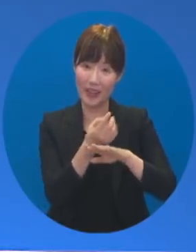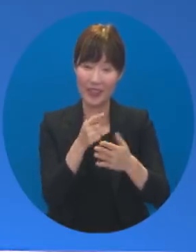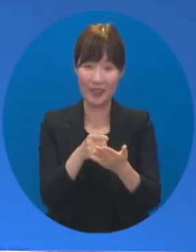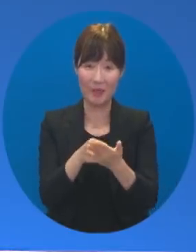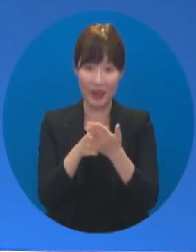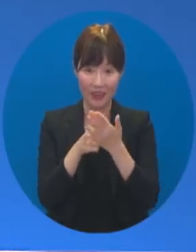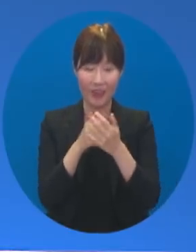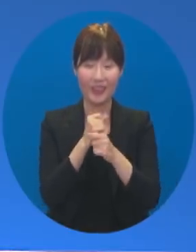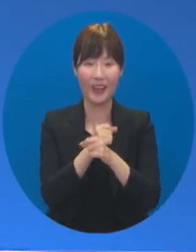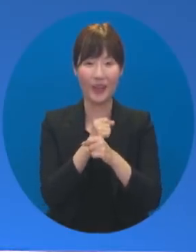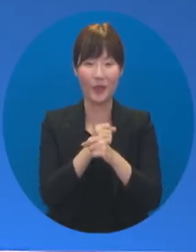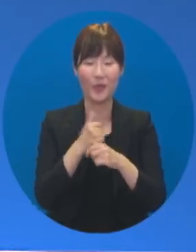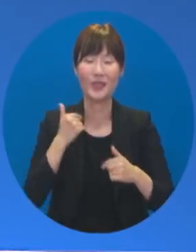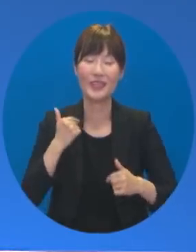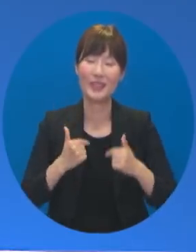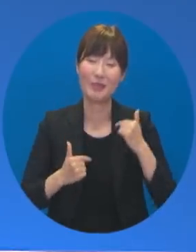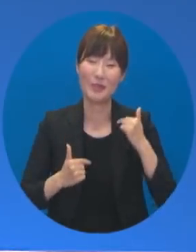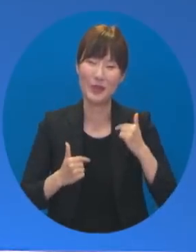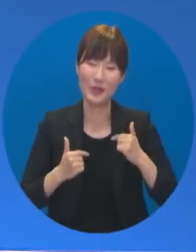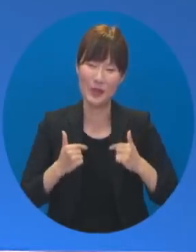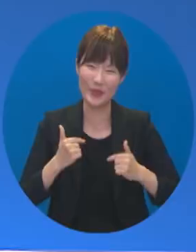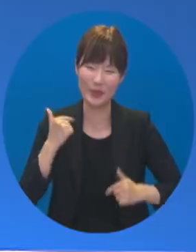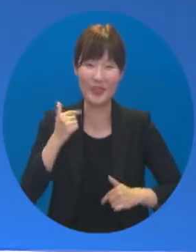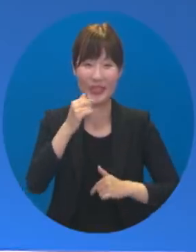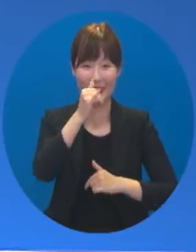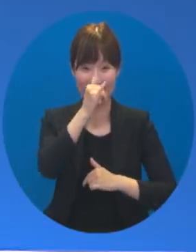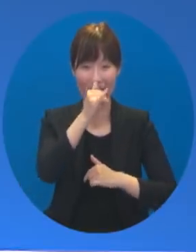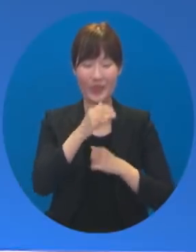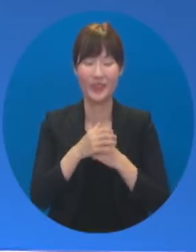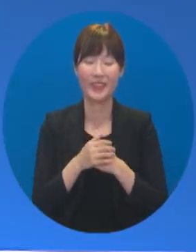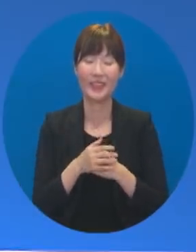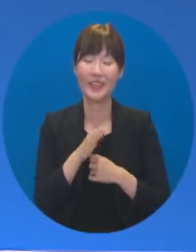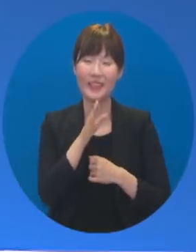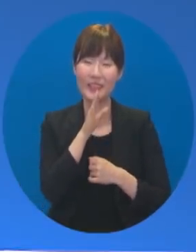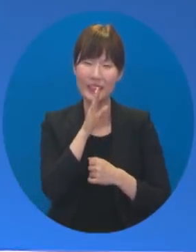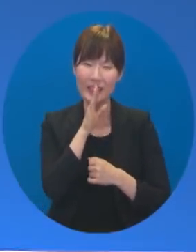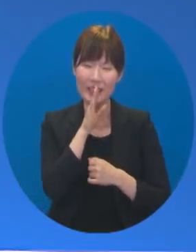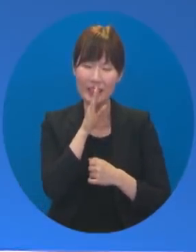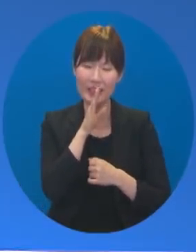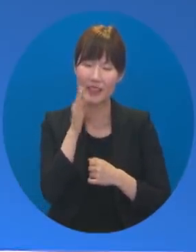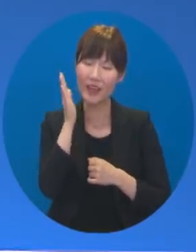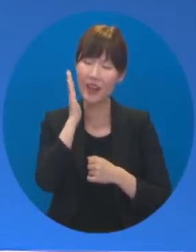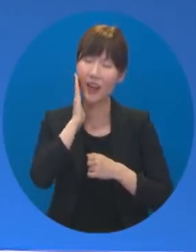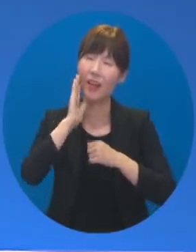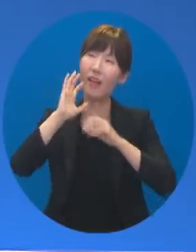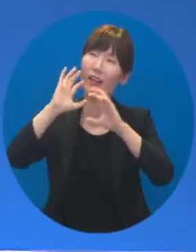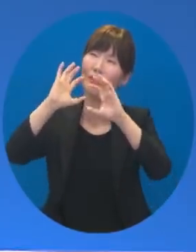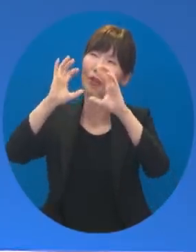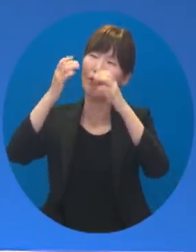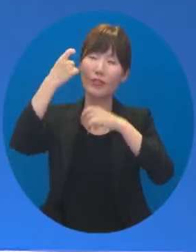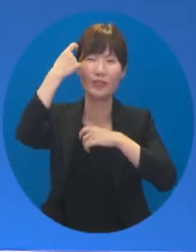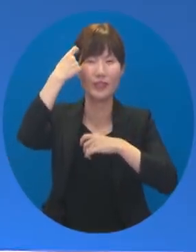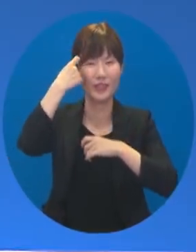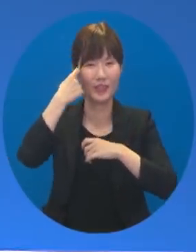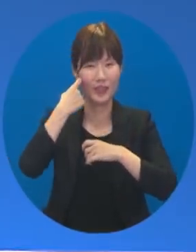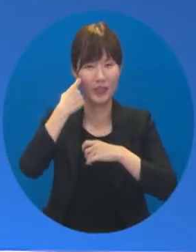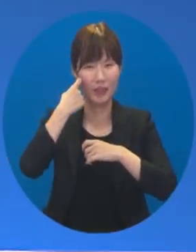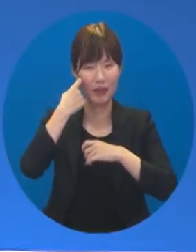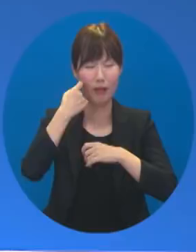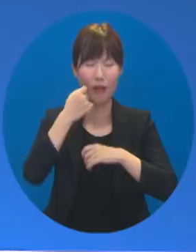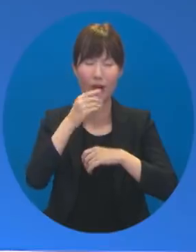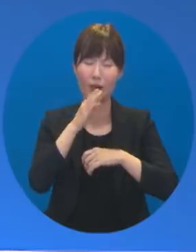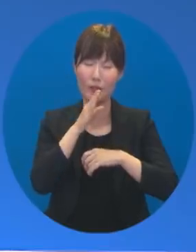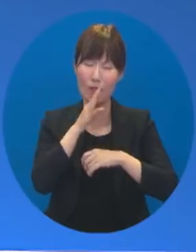있었고, 아, 이게 진짜 천국이구나. 이런 것들이 정말 감사구나.